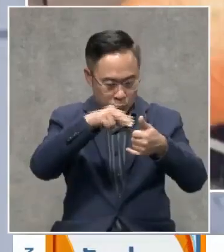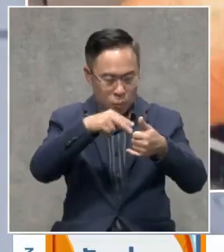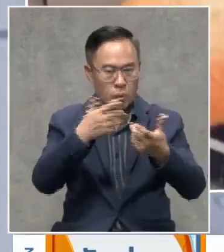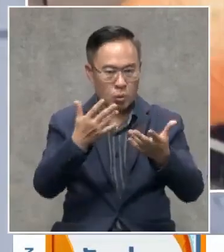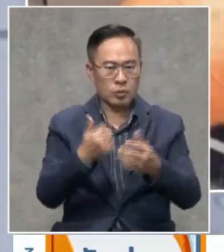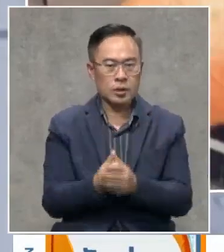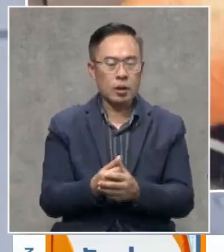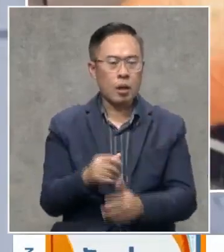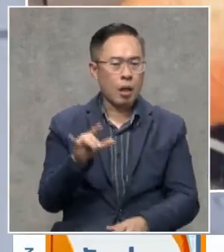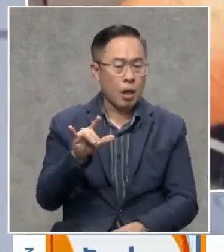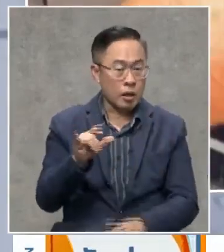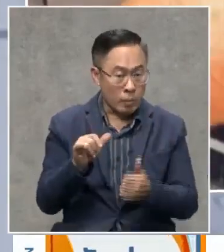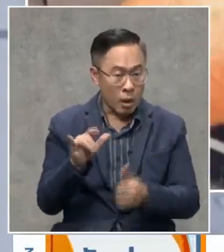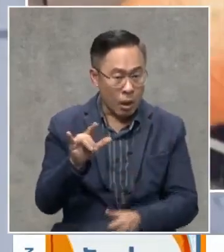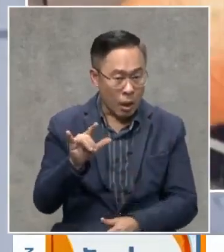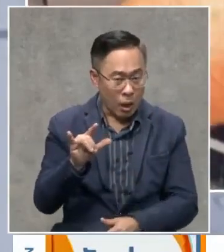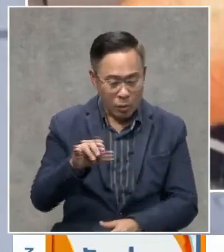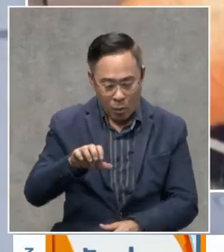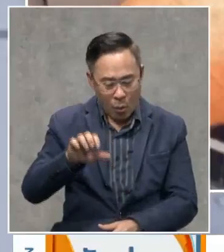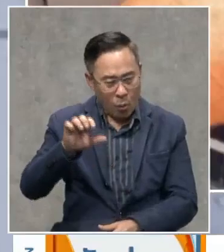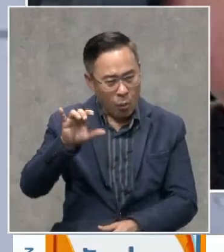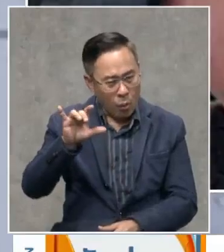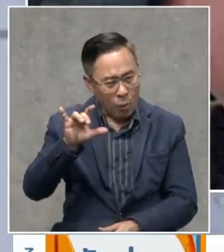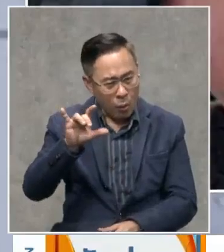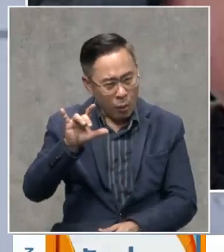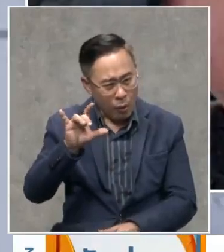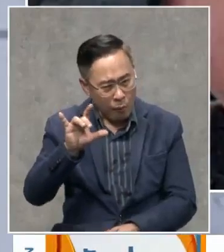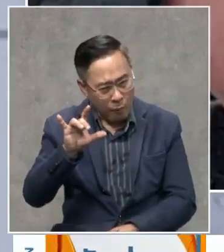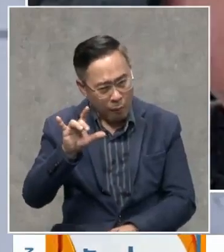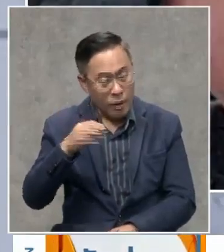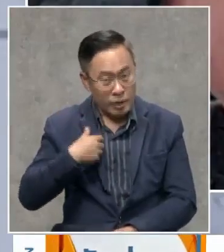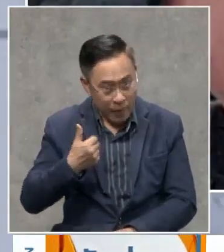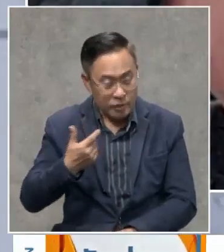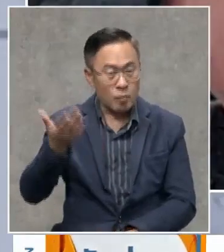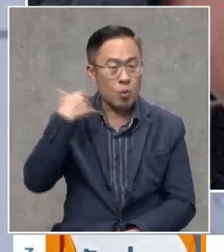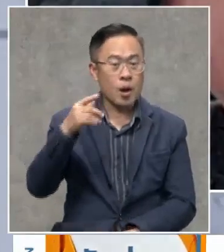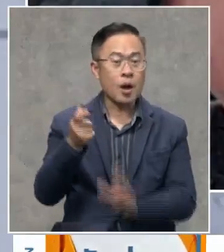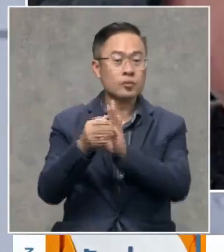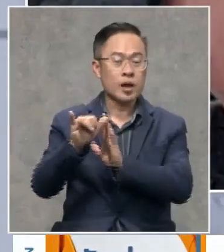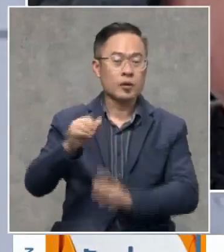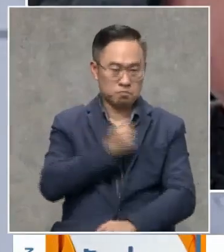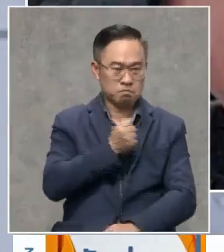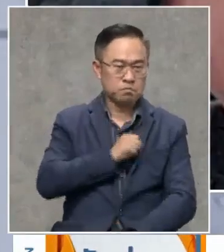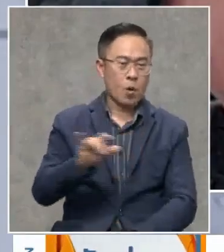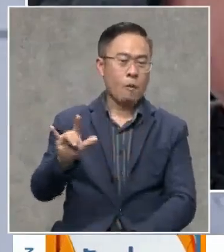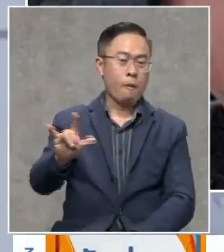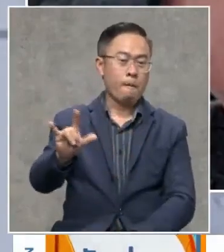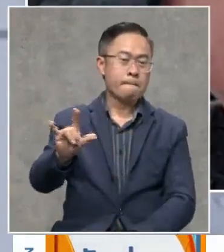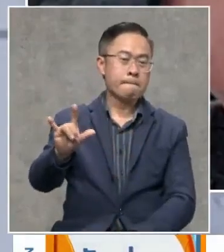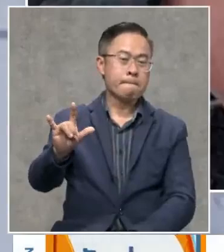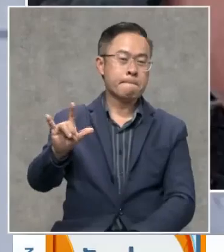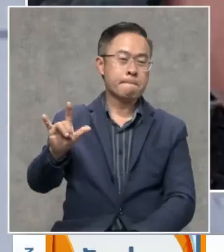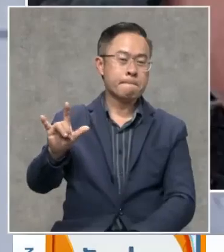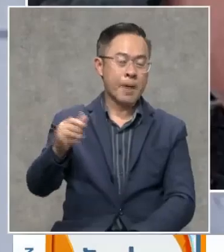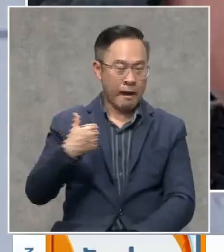ทำท่า I love you ได้หรือเปล่าปกติท่านนายกจะลงพื้นที่น ะ ไปอยุธยาเมื่อวานนี้ก็โชว์ I love you นะคะไปอุดรไปหนองบัวลำพูก่อน